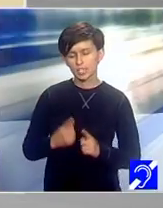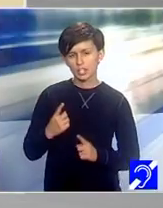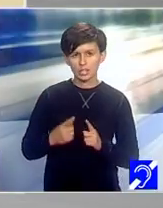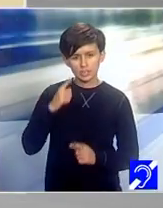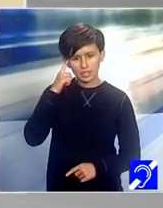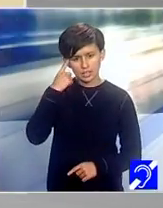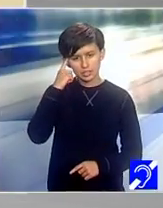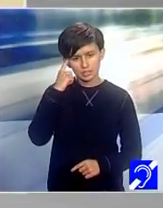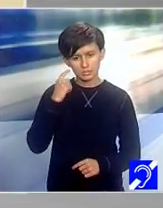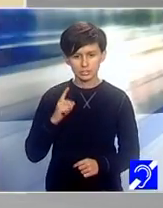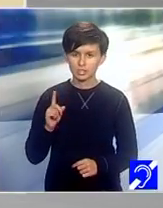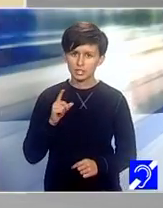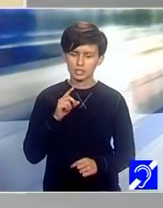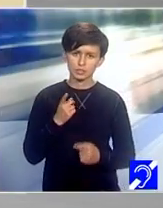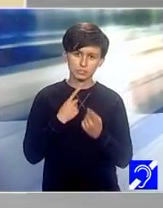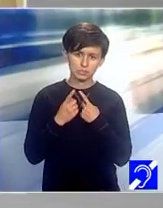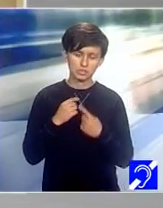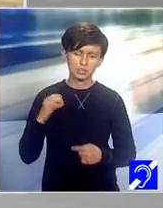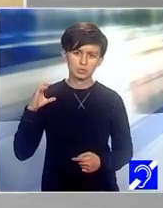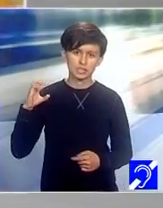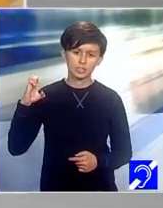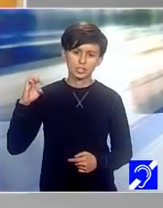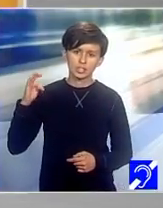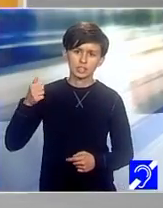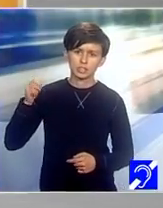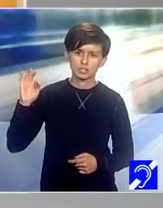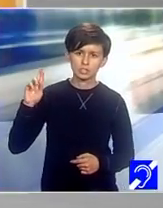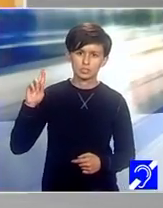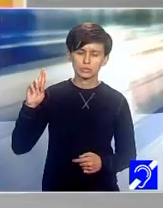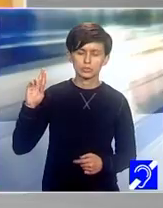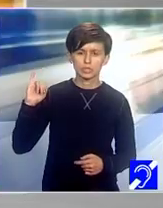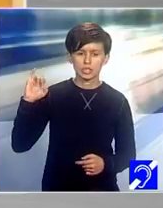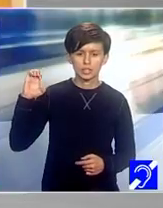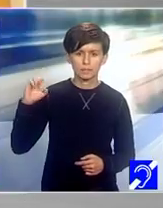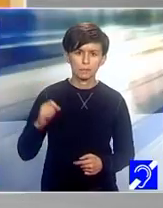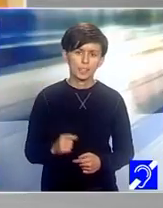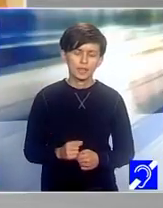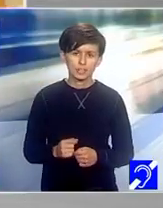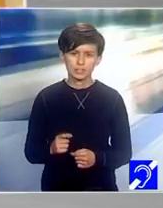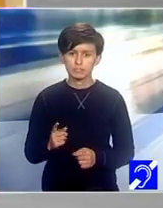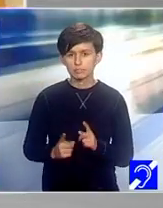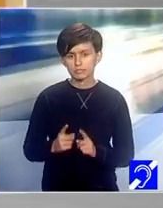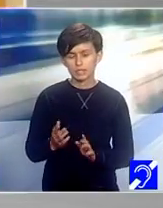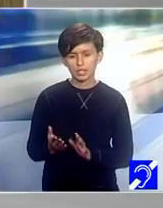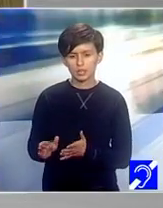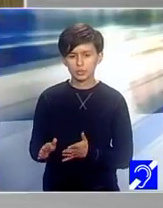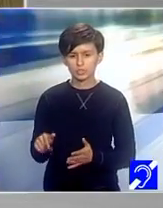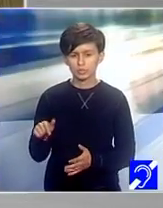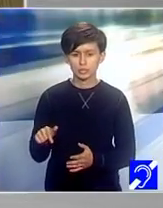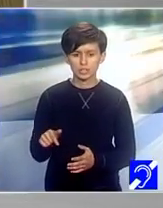să discutăm despre Cetățuie sau despre Someș sau despre Turnul Pompierilor, atunci când am început acest